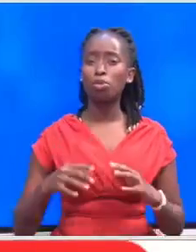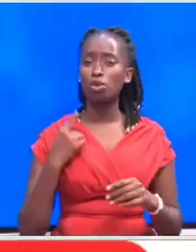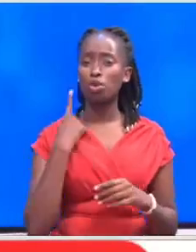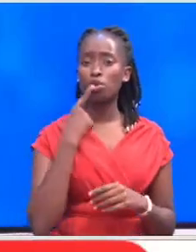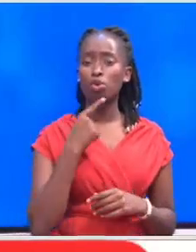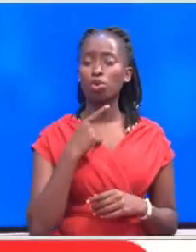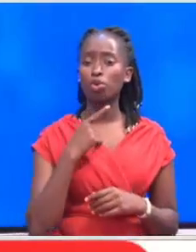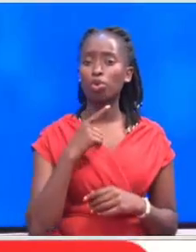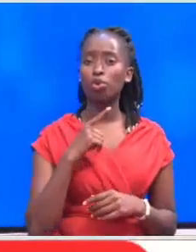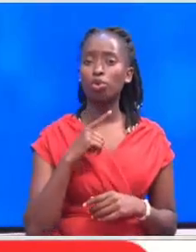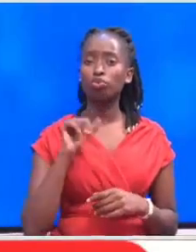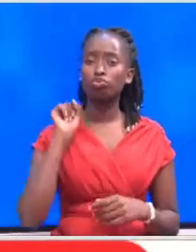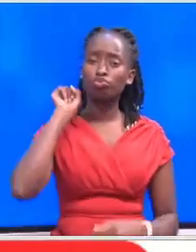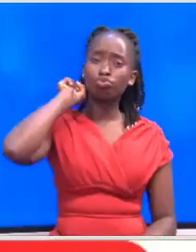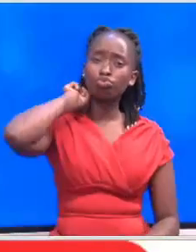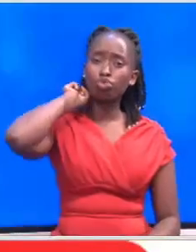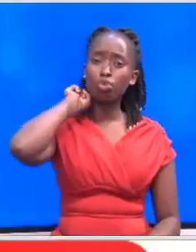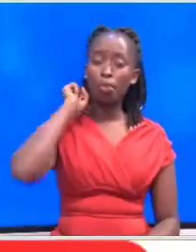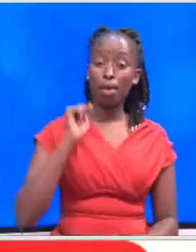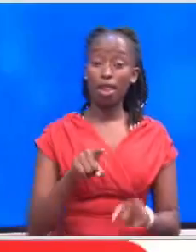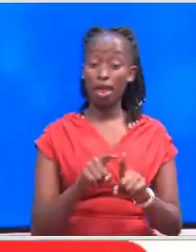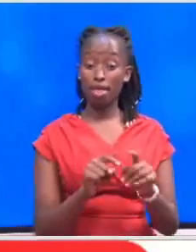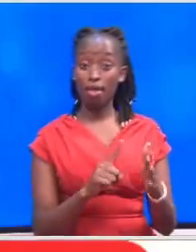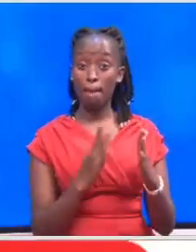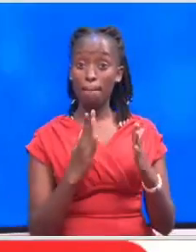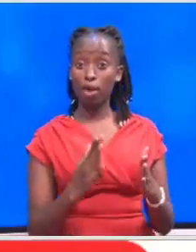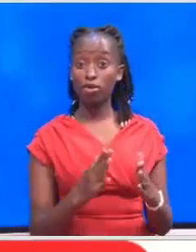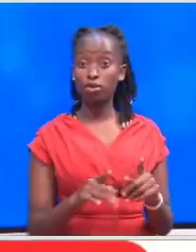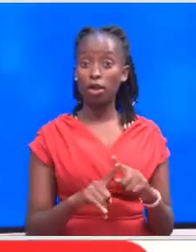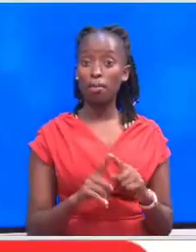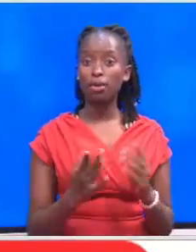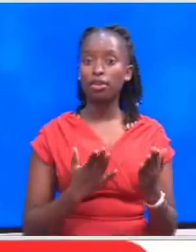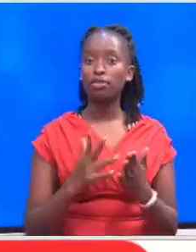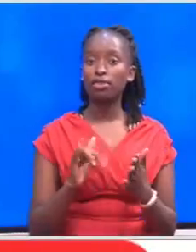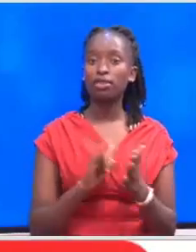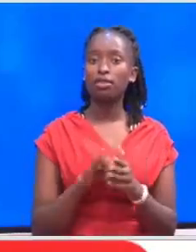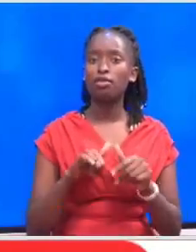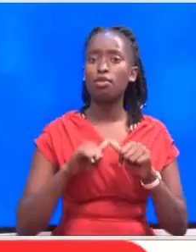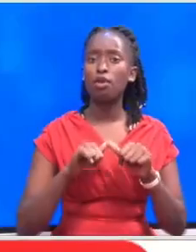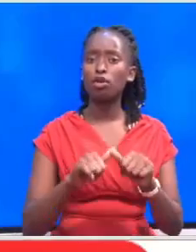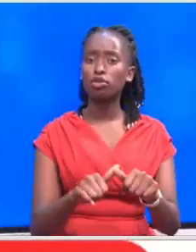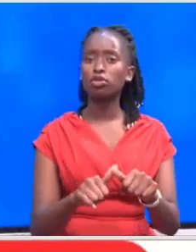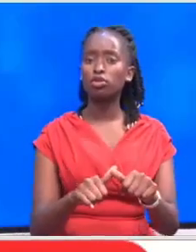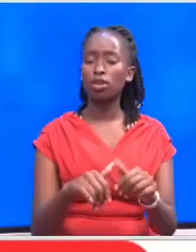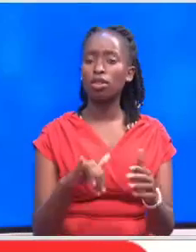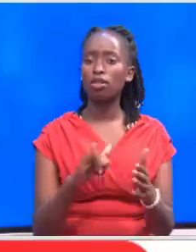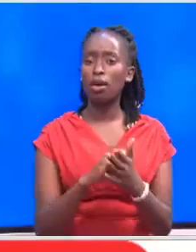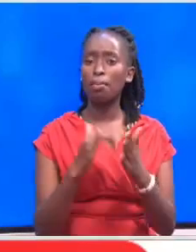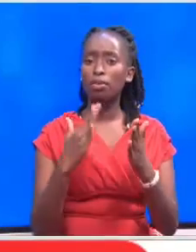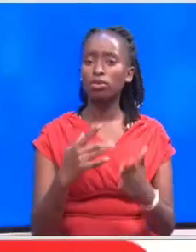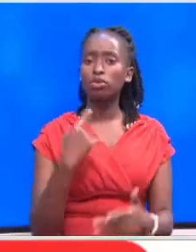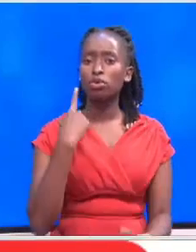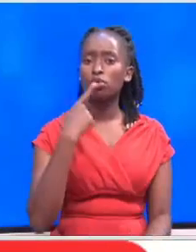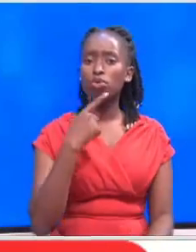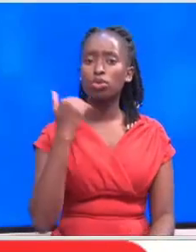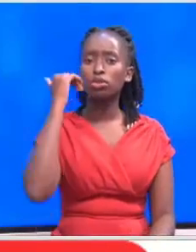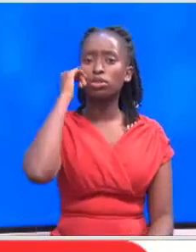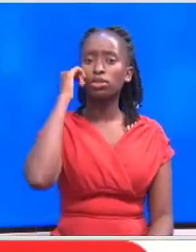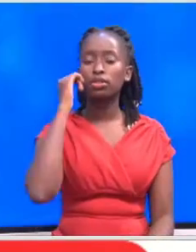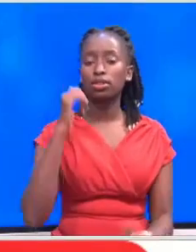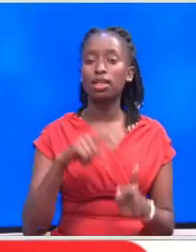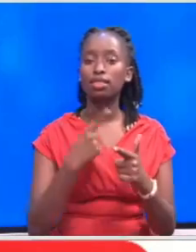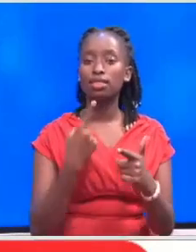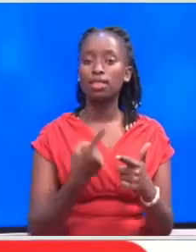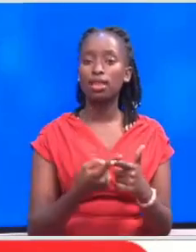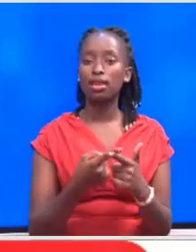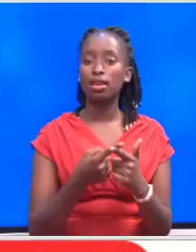wamejitia kitanzi kama huyo. Ila tu ibanda ambayo inaendelea pale uwanjani nyumbani ni yule ambaye aliweza kugonjeka karaso hospitali na